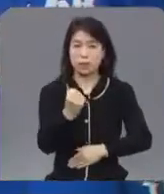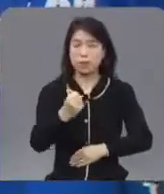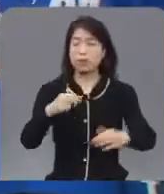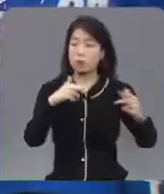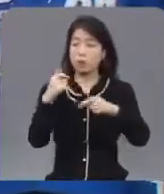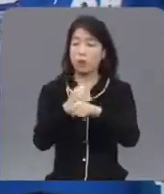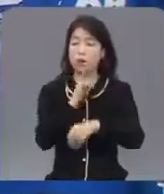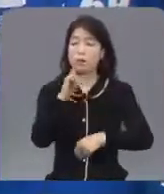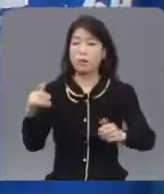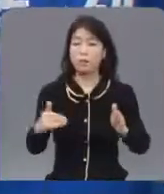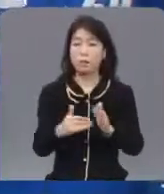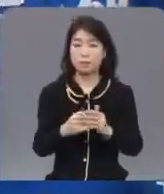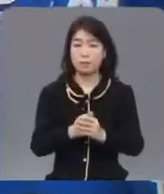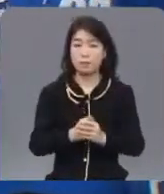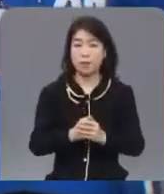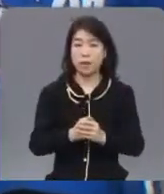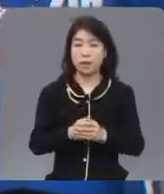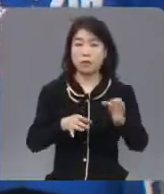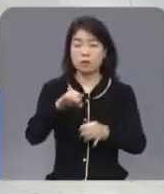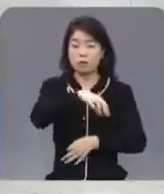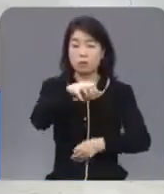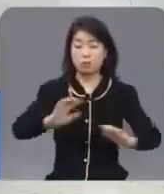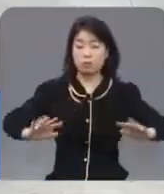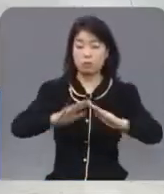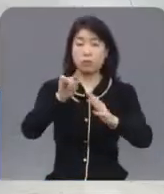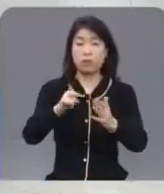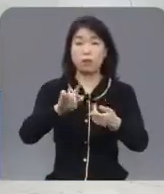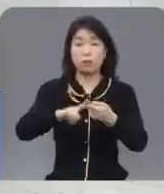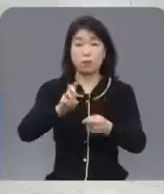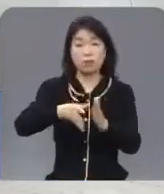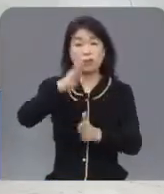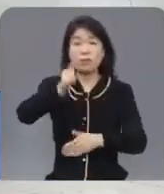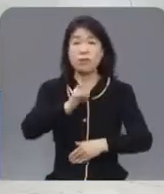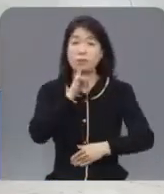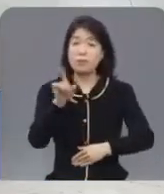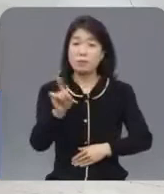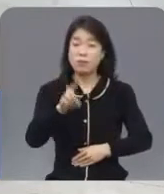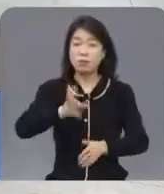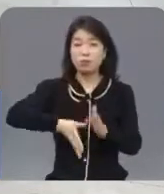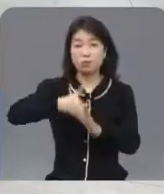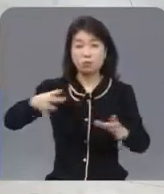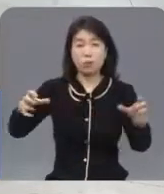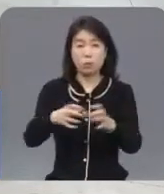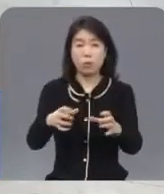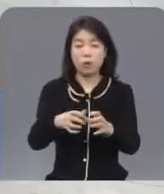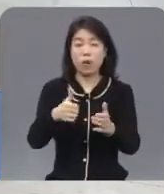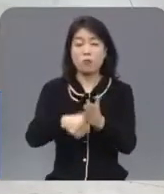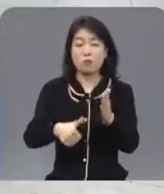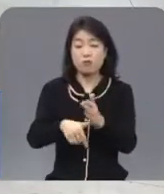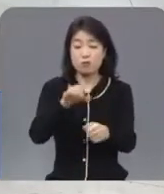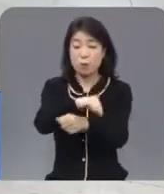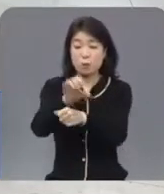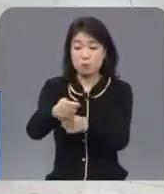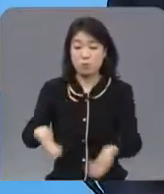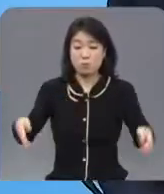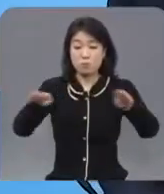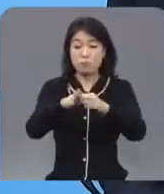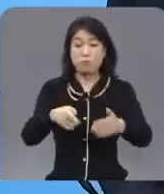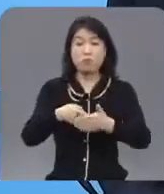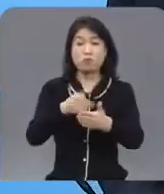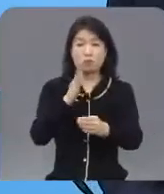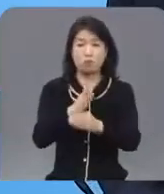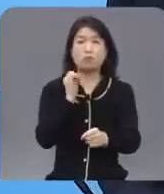제안했습니다 쇼핑을 논란과 관련해서 이용석 광주시장은 광주시가 복합쇼핑몰 유치를 이미 추진하고 있다고